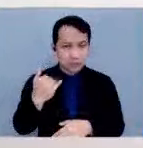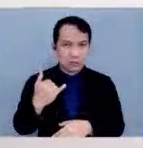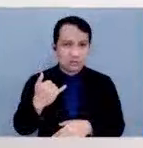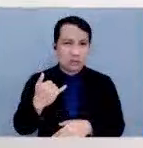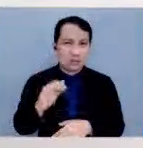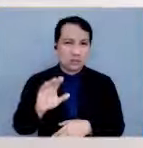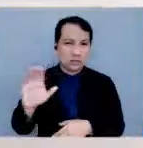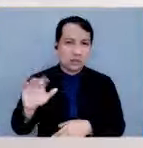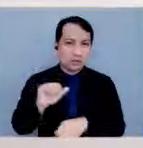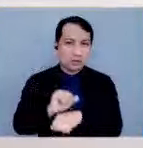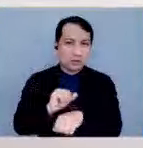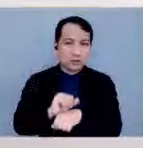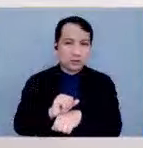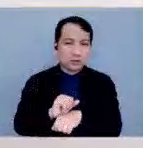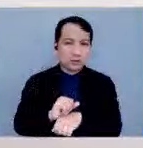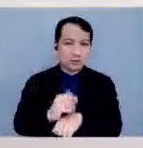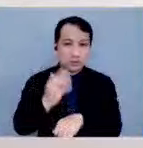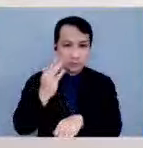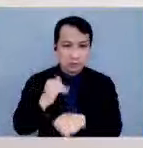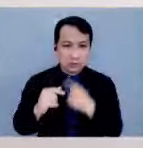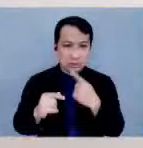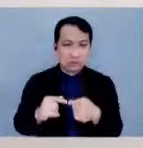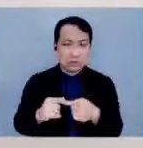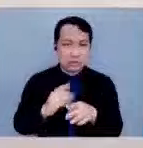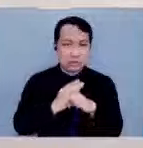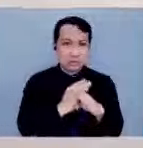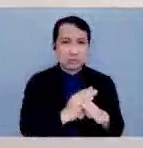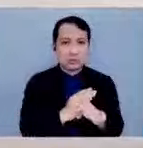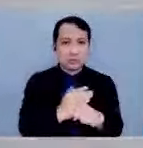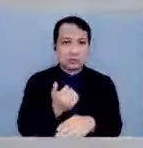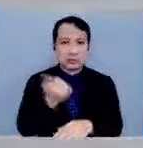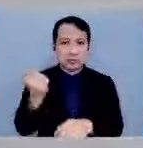trabaho niya para hindi tayo mapag-iwanan ng ibang bansa.